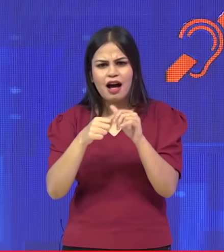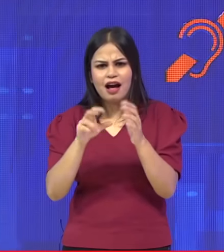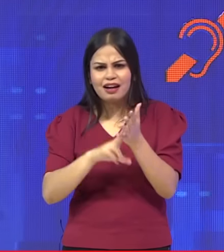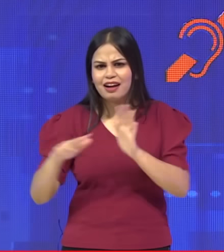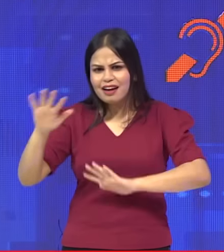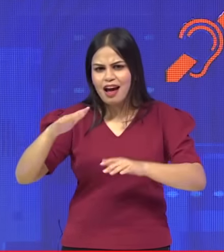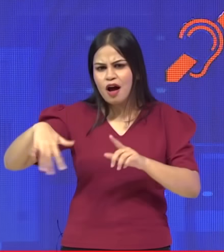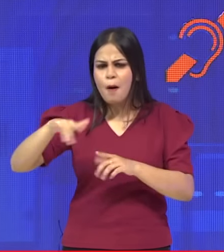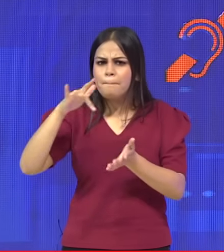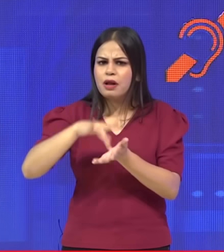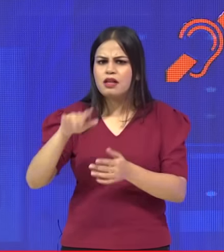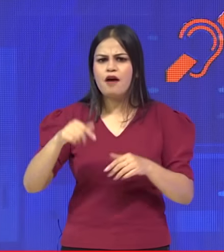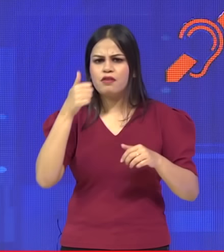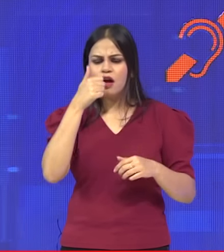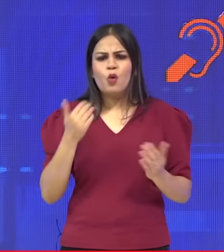नहीं सर